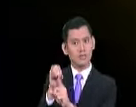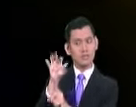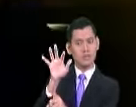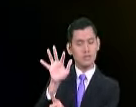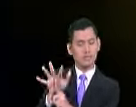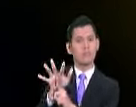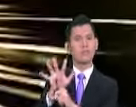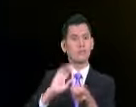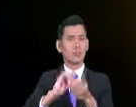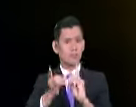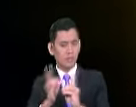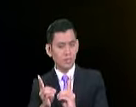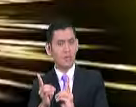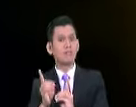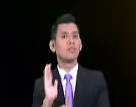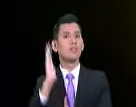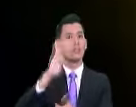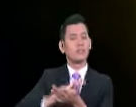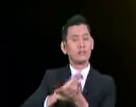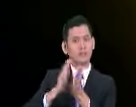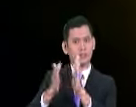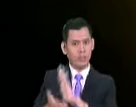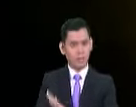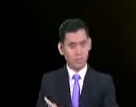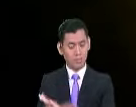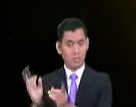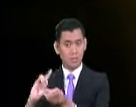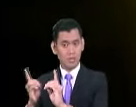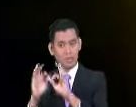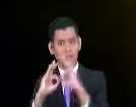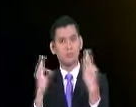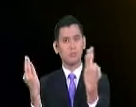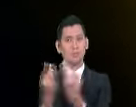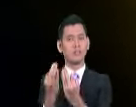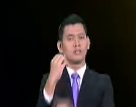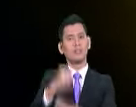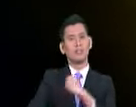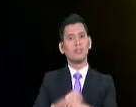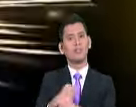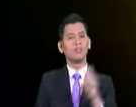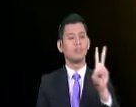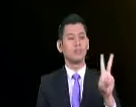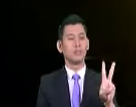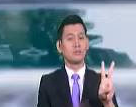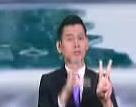kejayaan pendigitalan keluarga Malaysia menjelang tahun 2030.